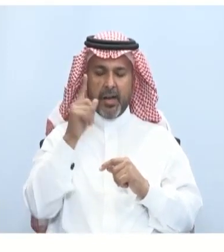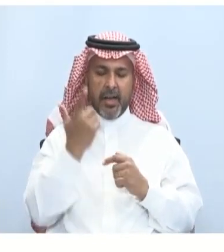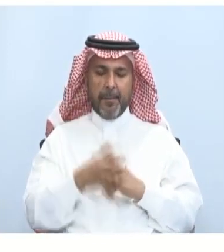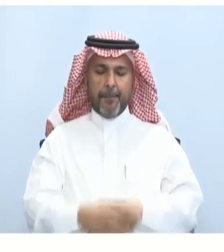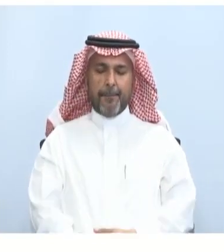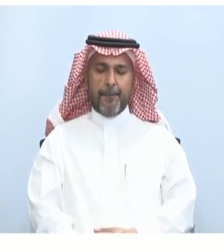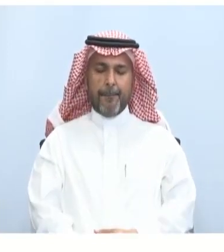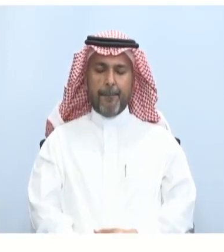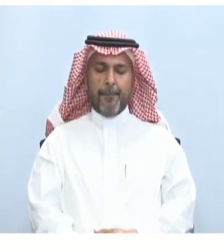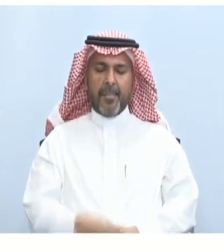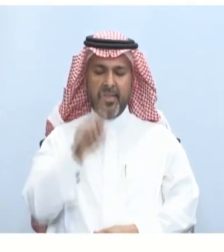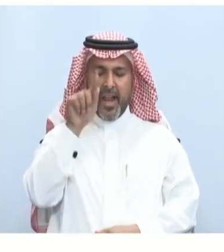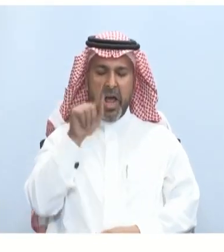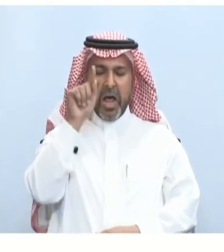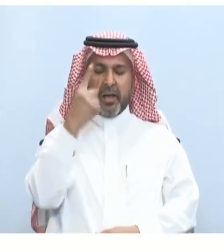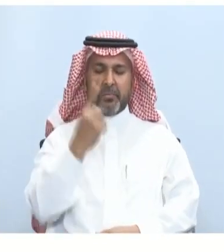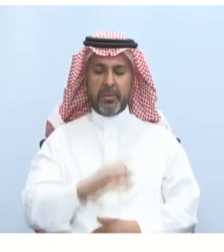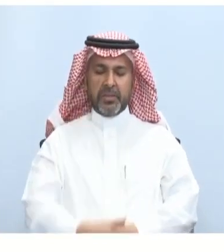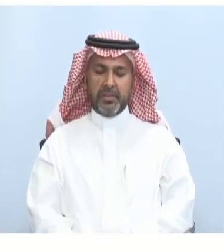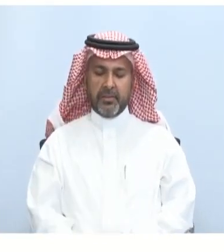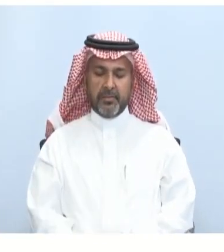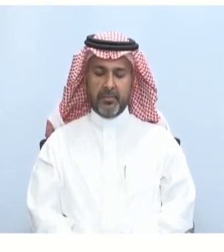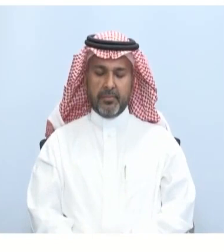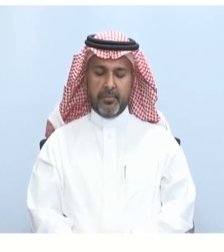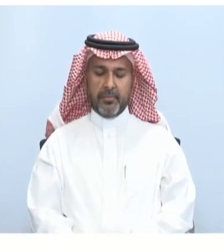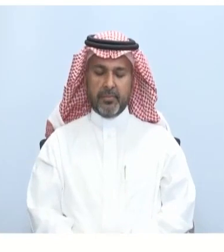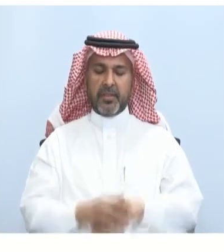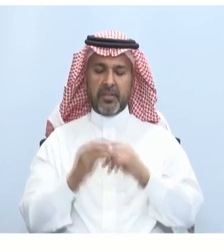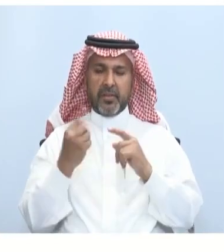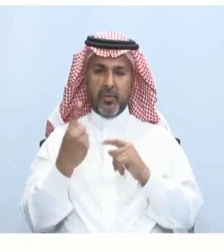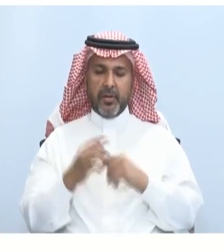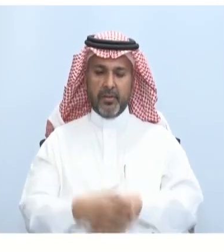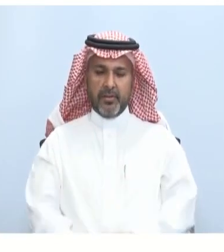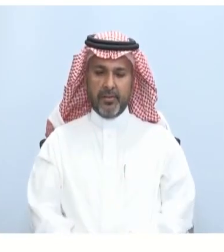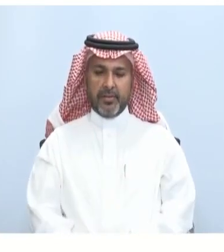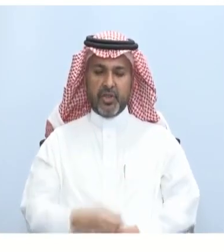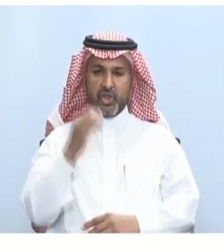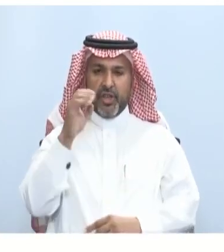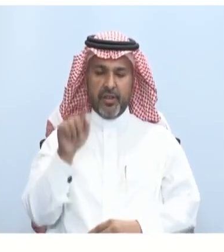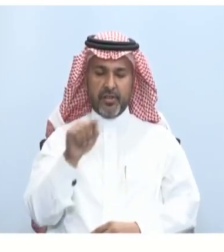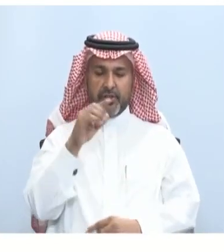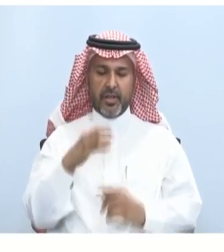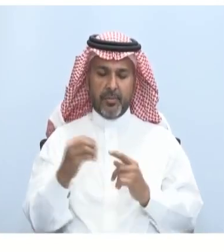يعني الاي مكرره خمس مرات الواحد راح اضربه في اي ارجع لمين الناتج لاي ثم اي اس